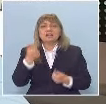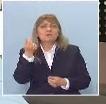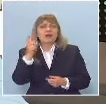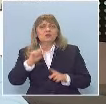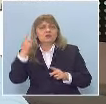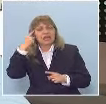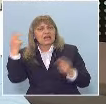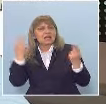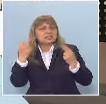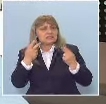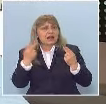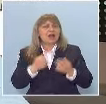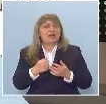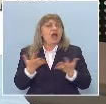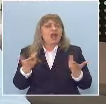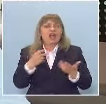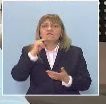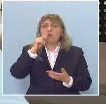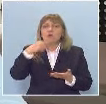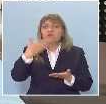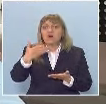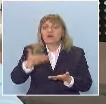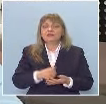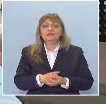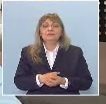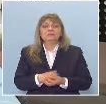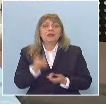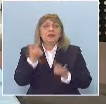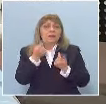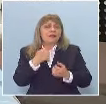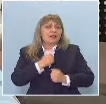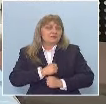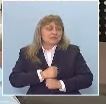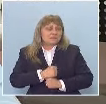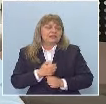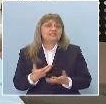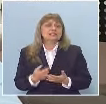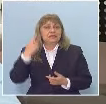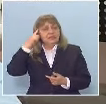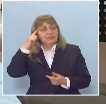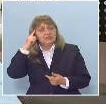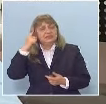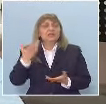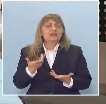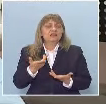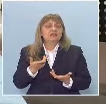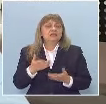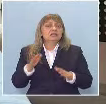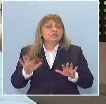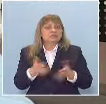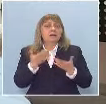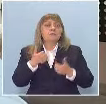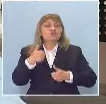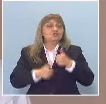разбрах какво говорят и малко се притесних и си мислих, че